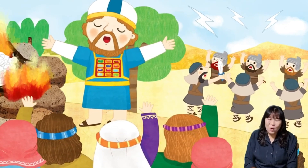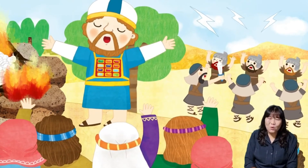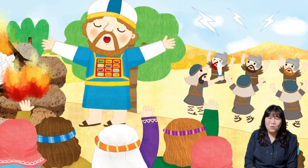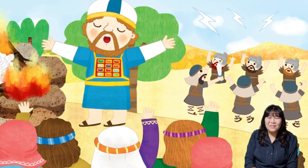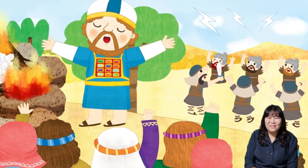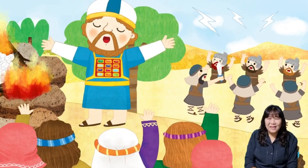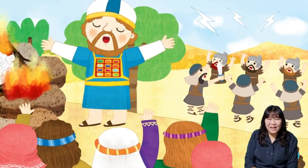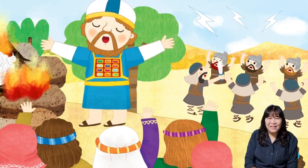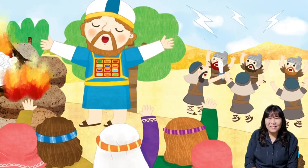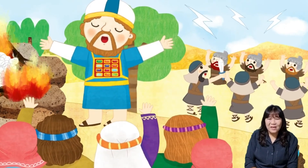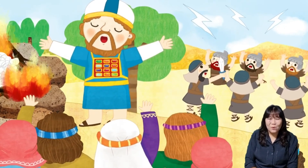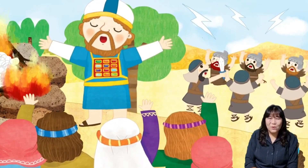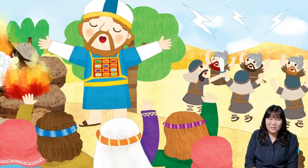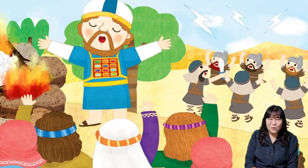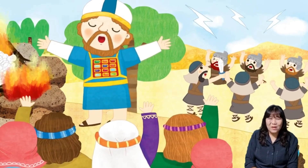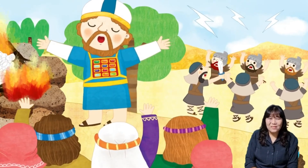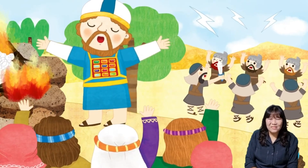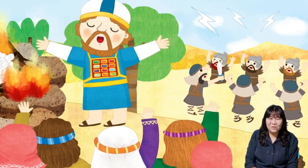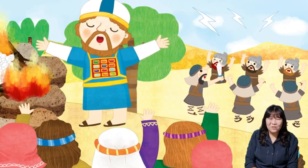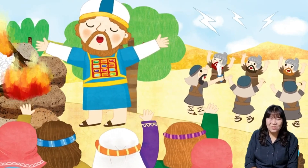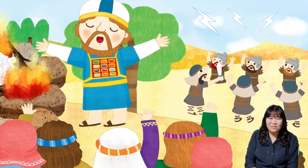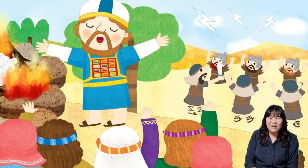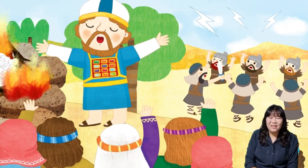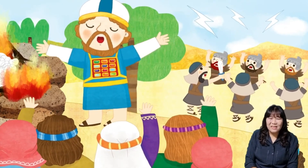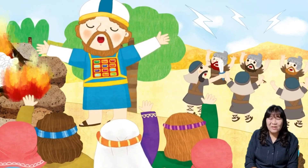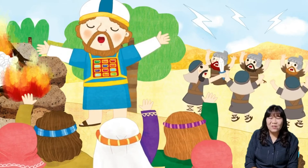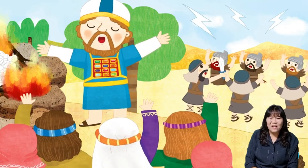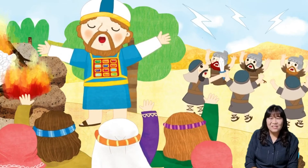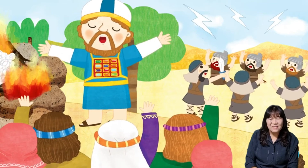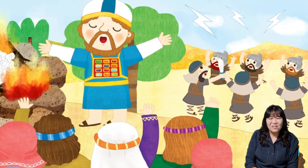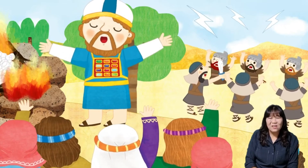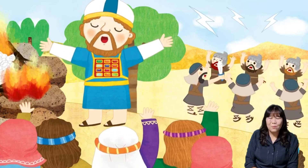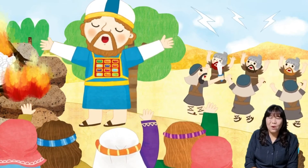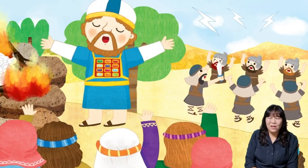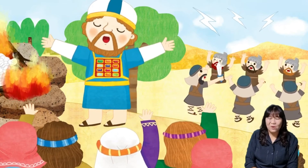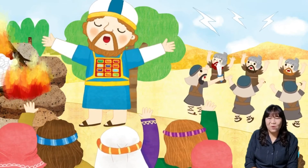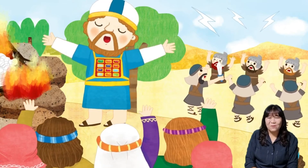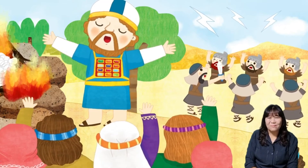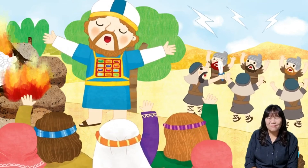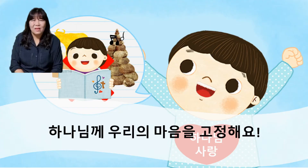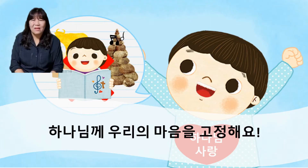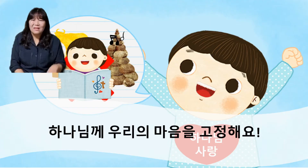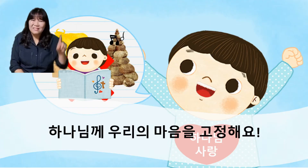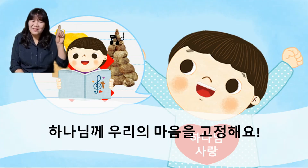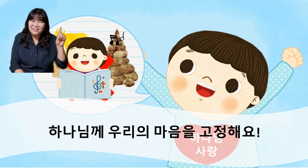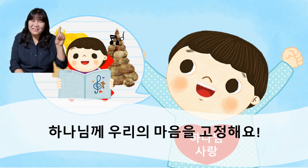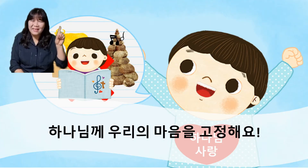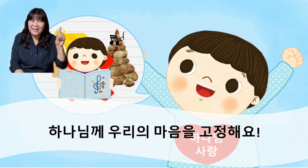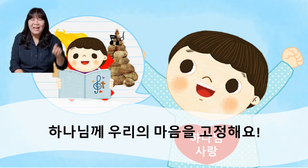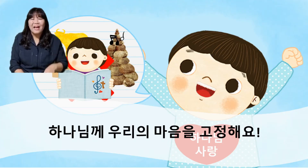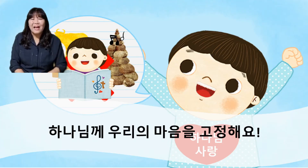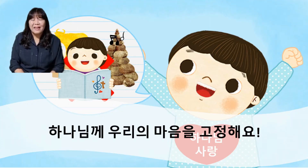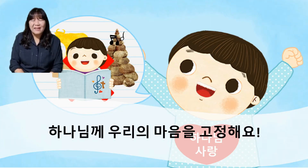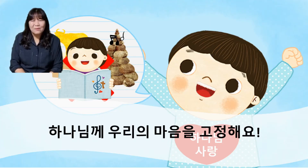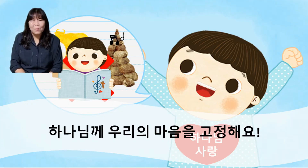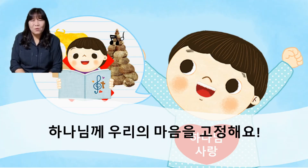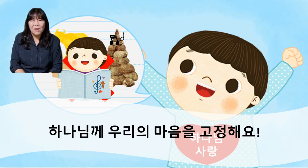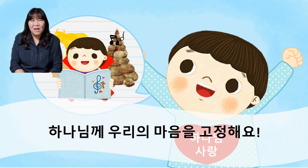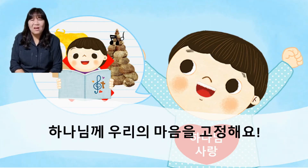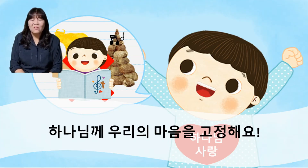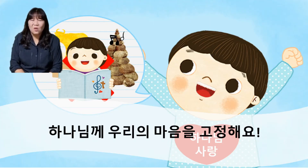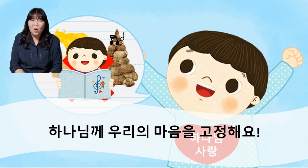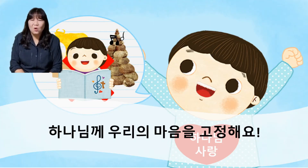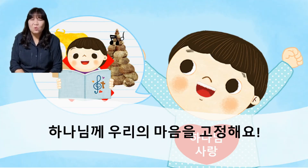하나님을 더욱 사랑하겠다고 약속하는 친구들은 이렇게 실천해 보아요. 첫째,